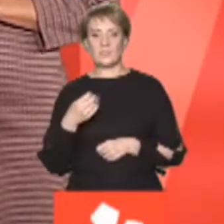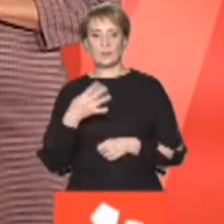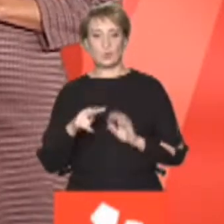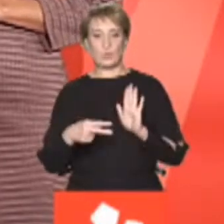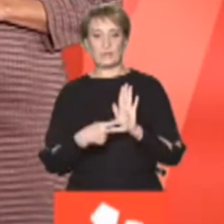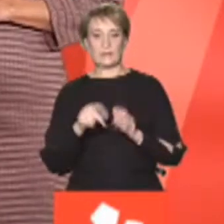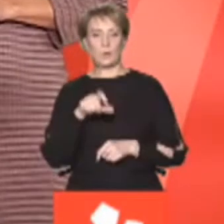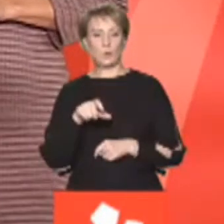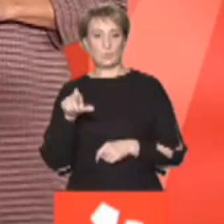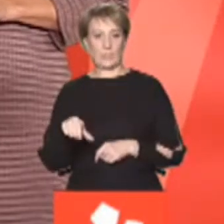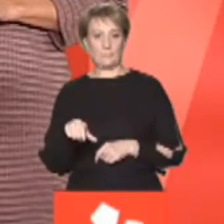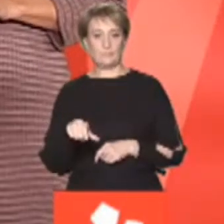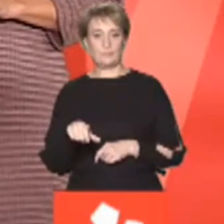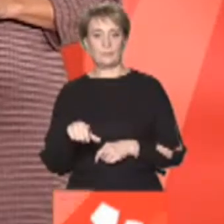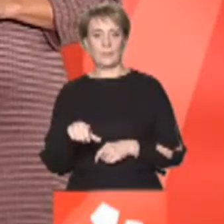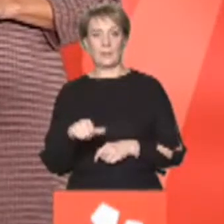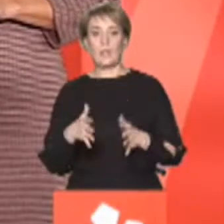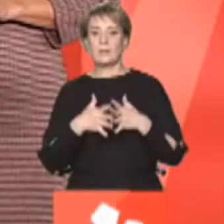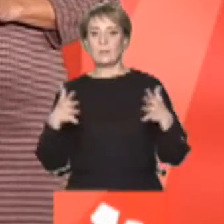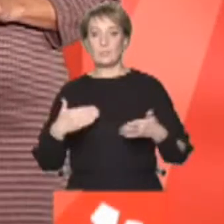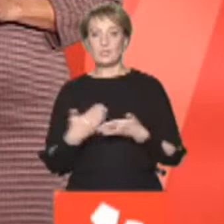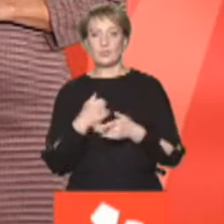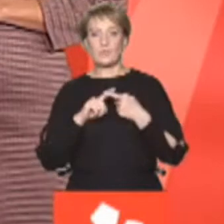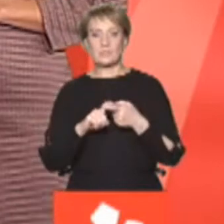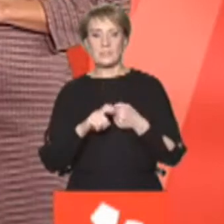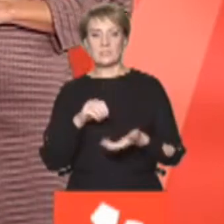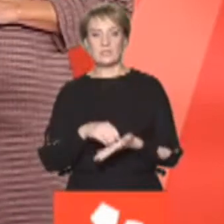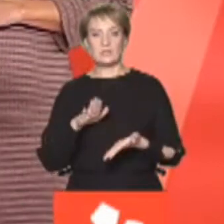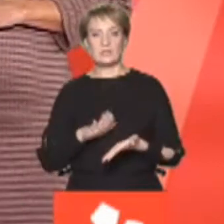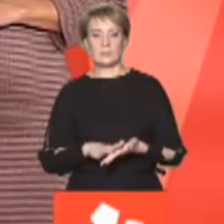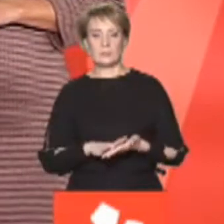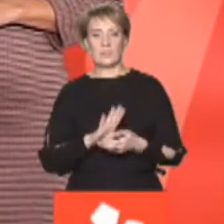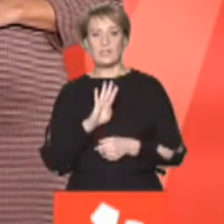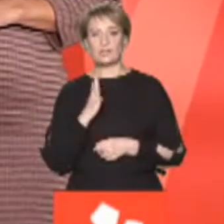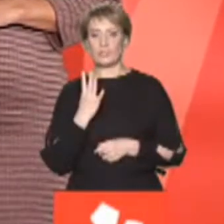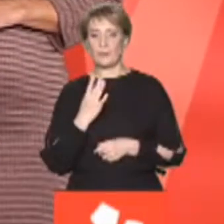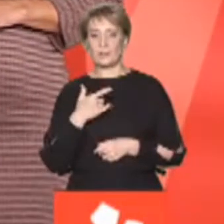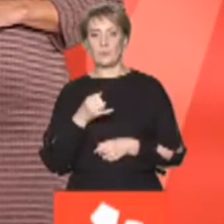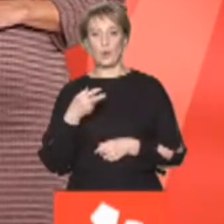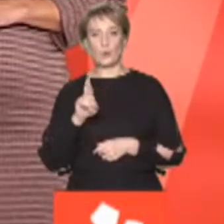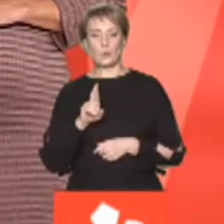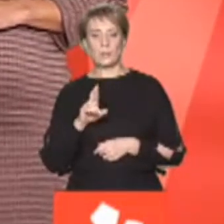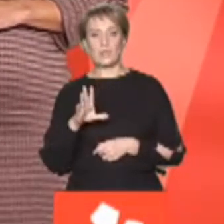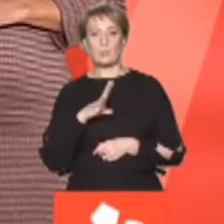2247 людей. Ну і найбільше нових заражень у столиці зафіксували 4 грудня, тоді